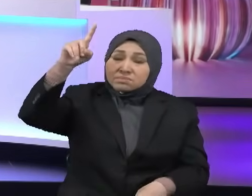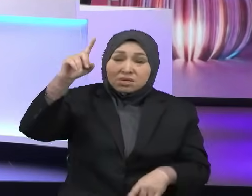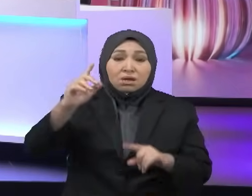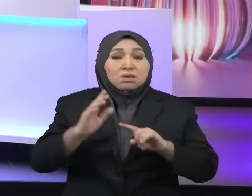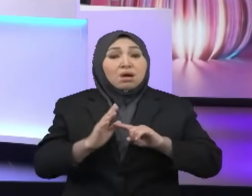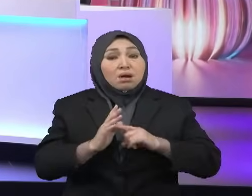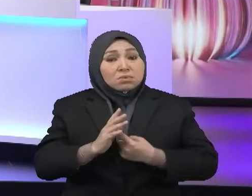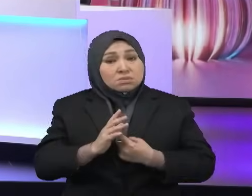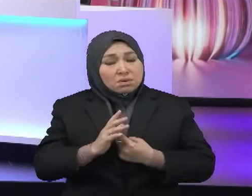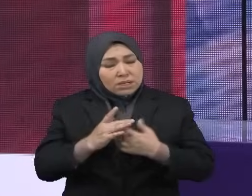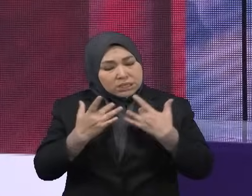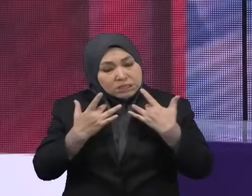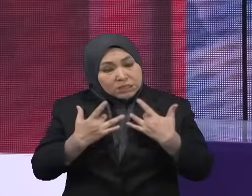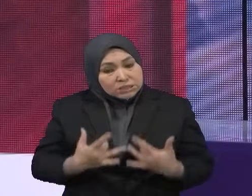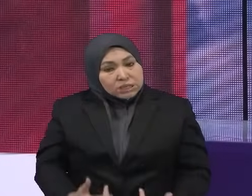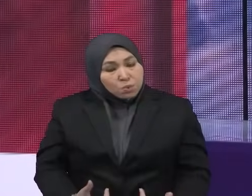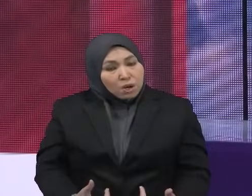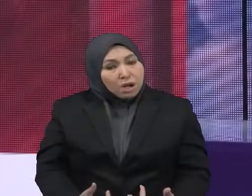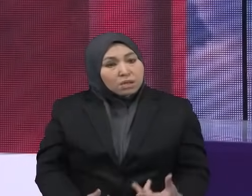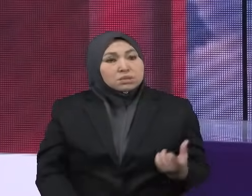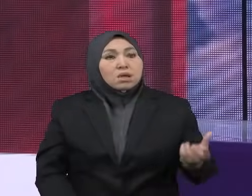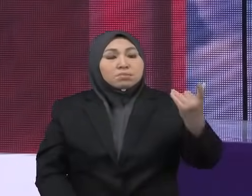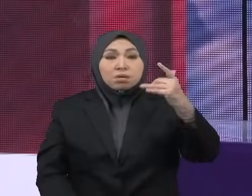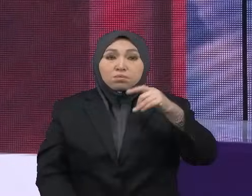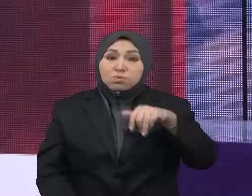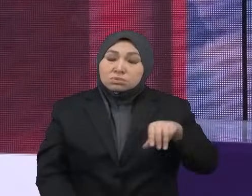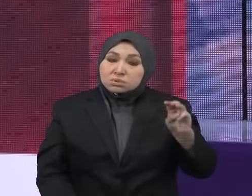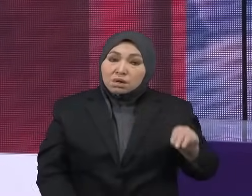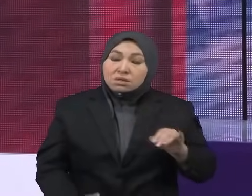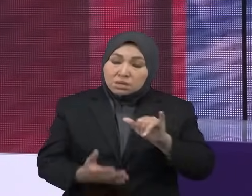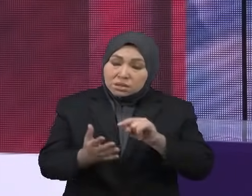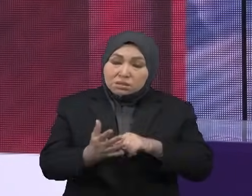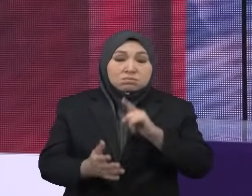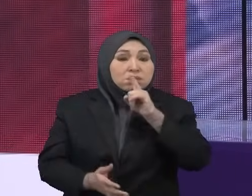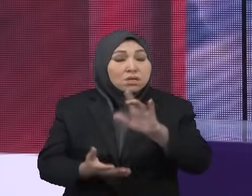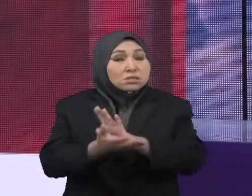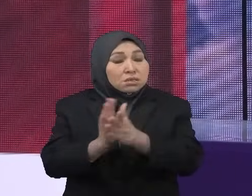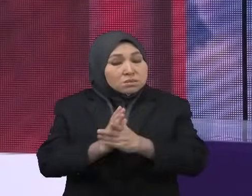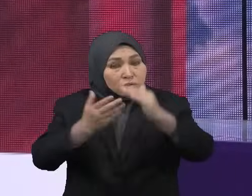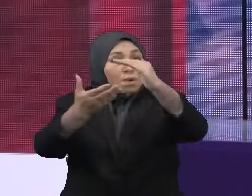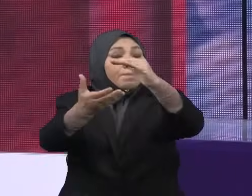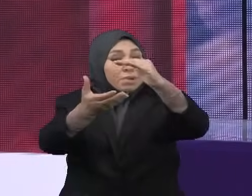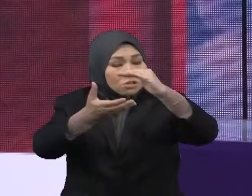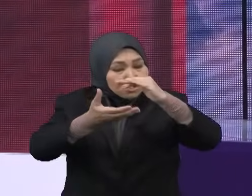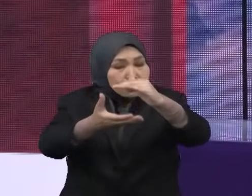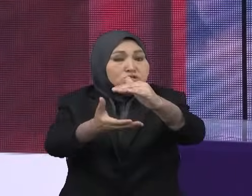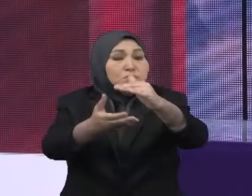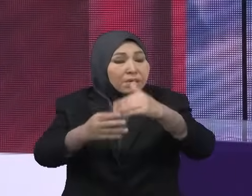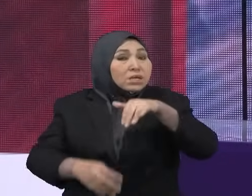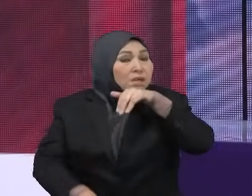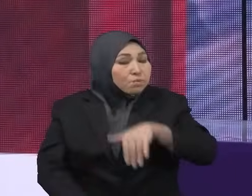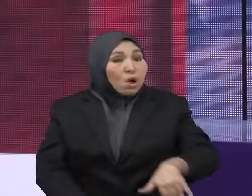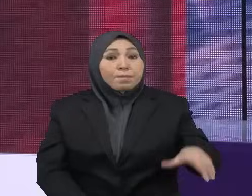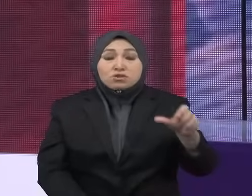puncak kepada kekecewaan Nabi Musa alaihi salam. Dan sebenarnya ini sebagai satu mesej kepada Nabi Muhammad sallallahu alaihi wasallam,